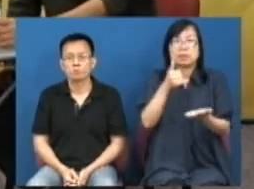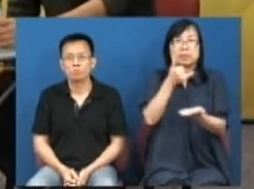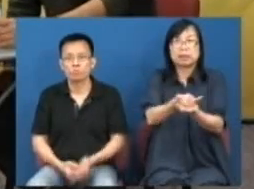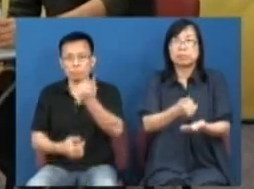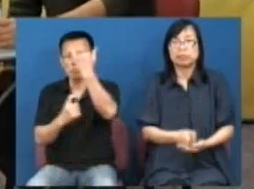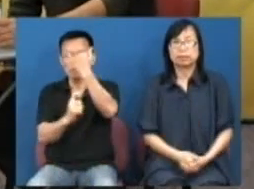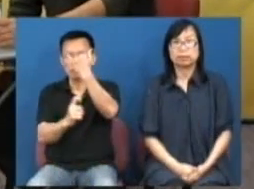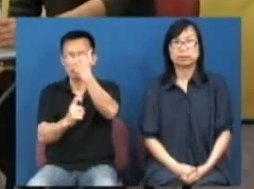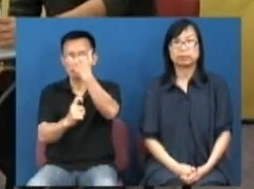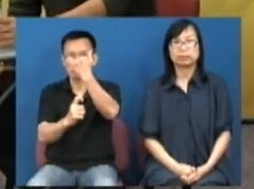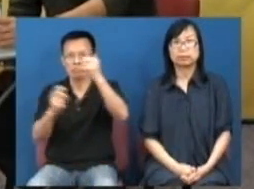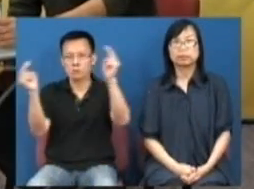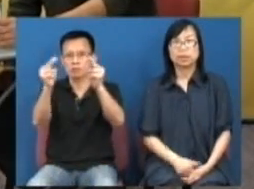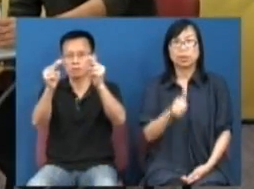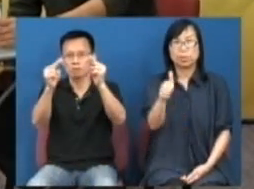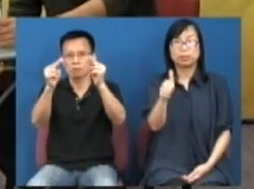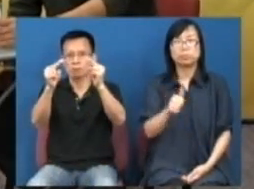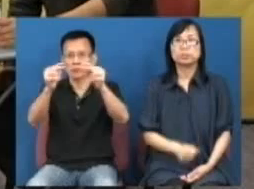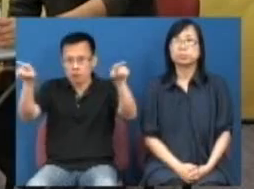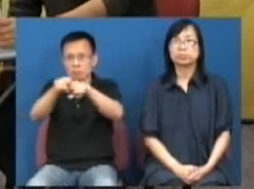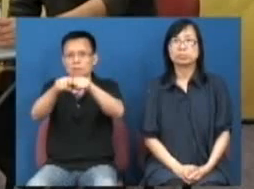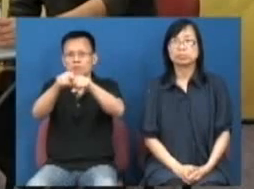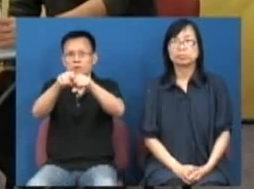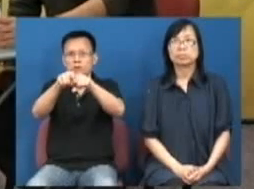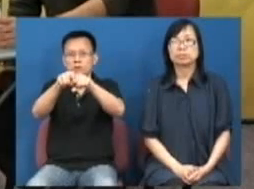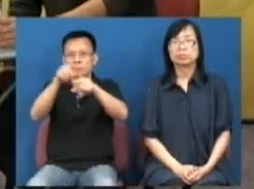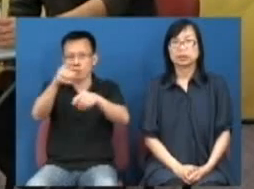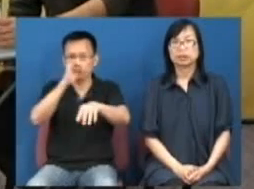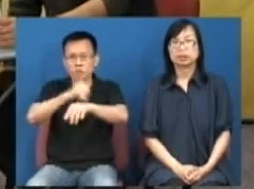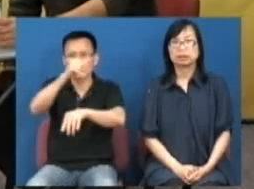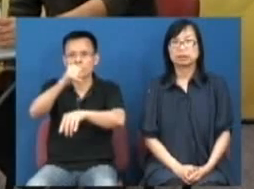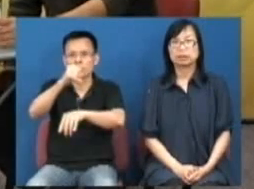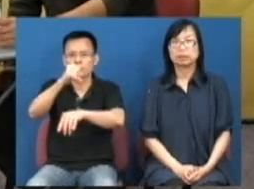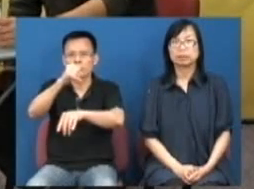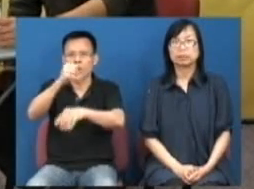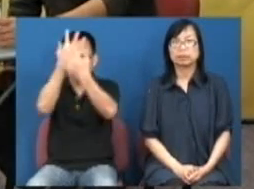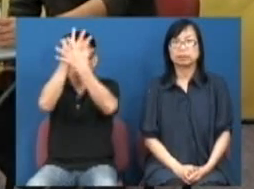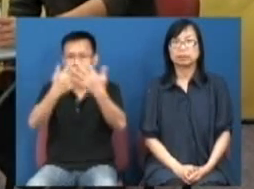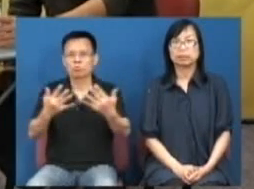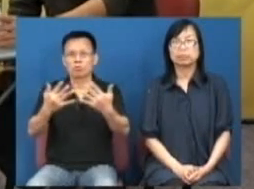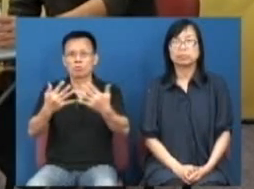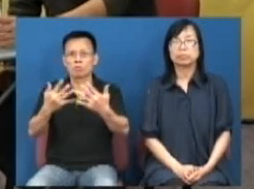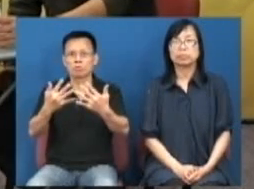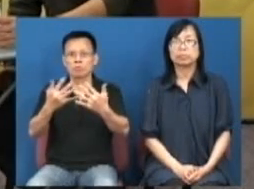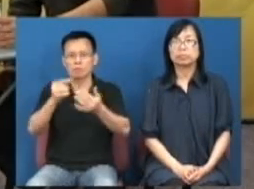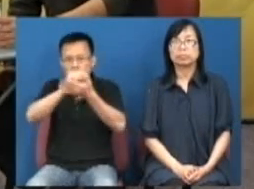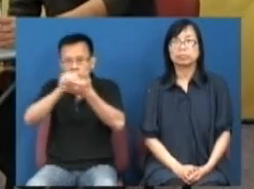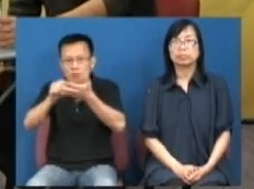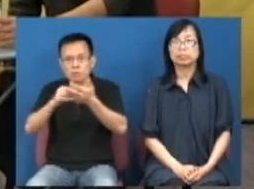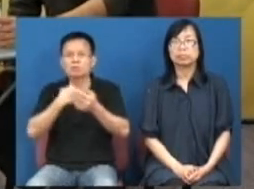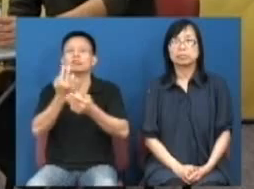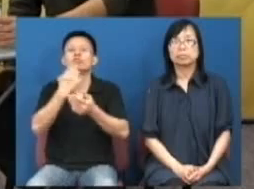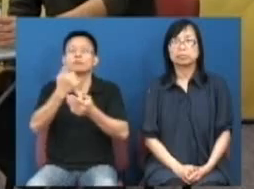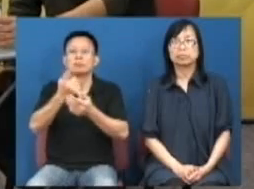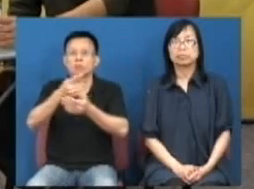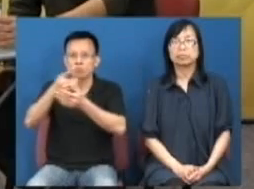六月九號見大家， 好 一齊，就算你唔得閒嚟，網上文字聲音，請